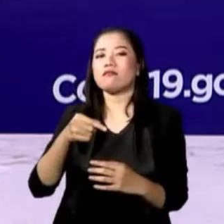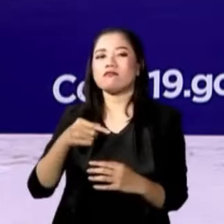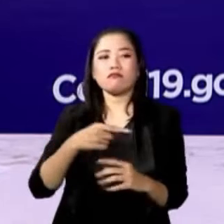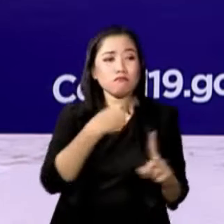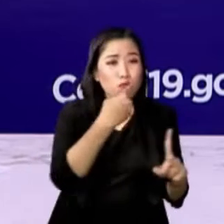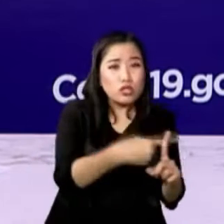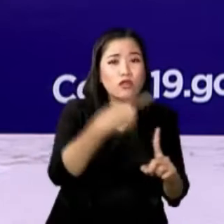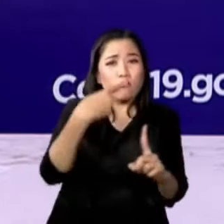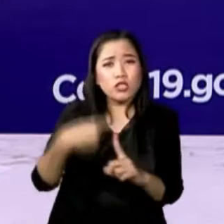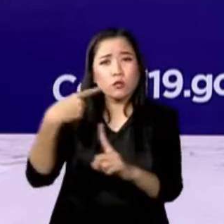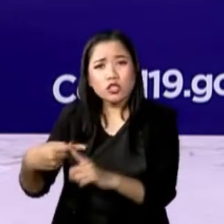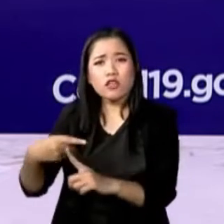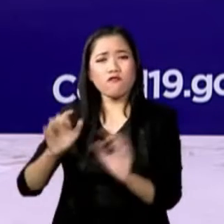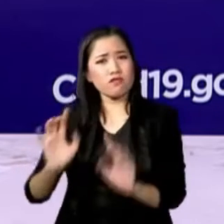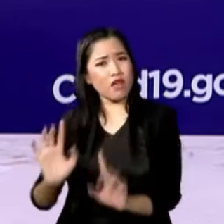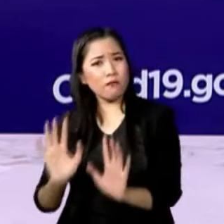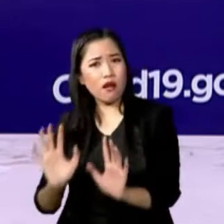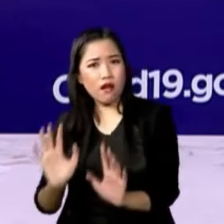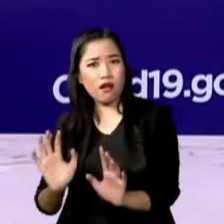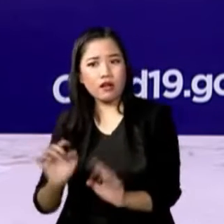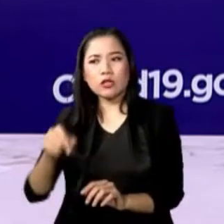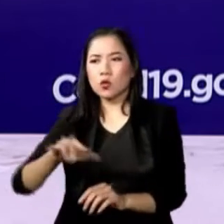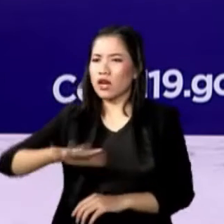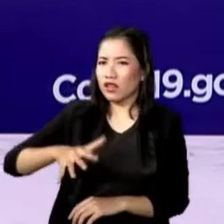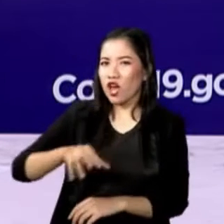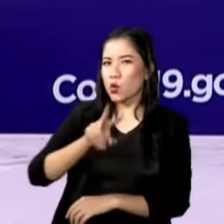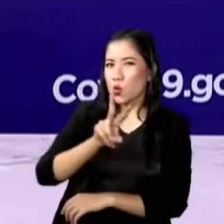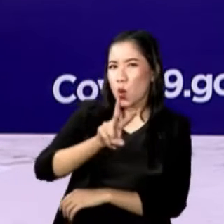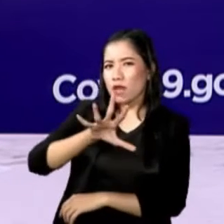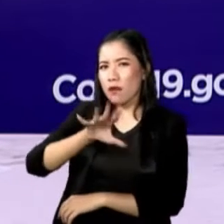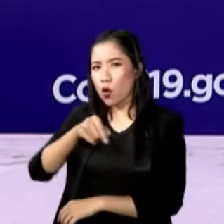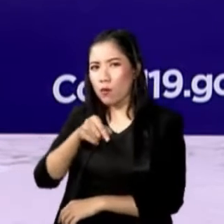yang terus meningkat, yang rata-rata nilainya adalah